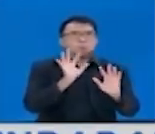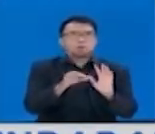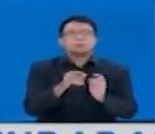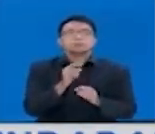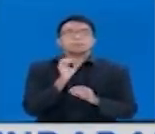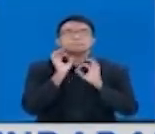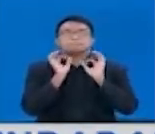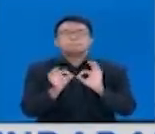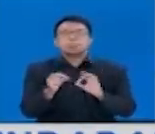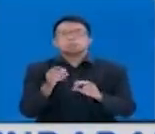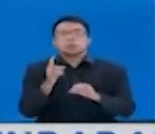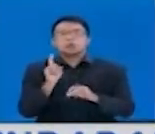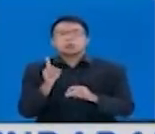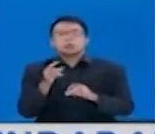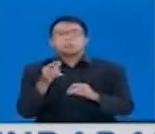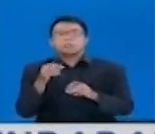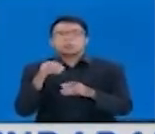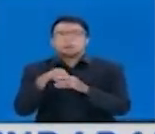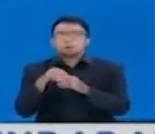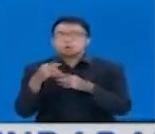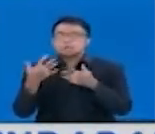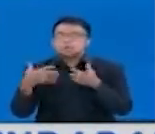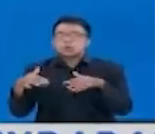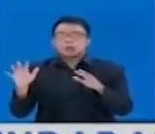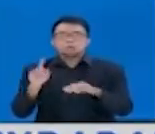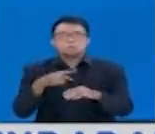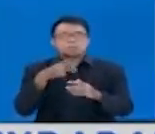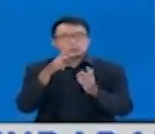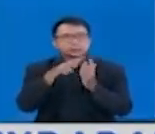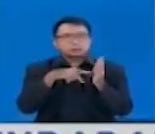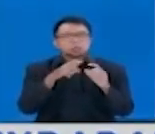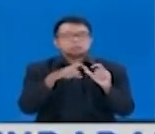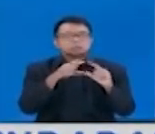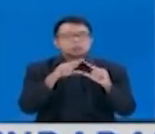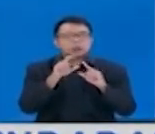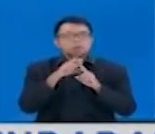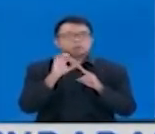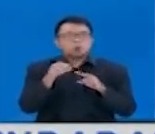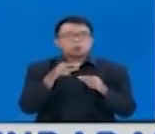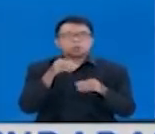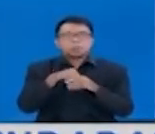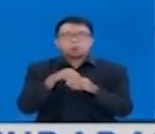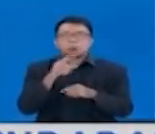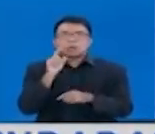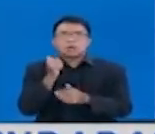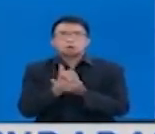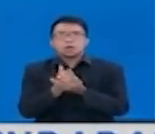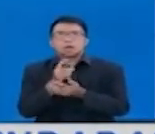ramai-ramai mengecek ATM untuk memastikan nominal saldo tabungan, serta ada yang memblokir rekening karena kehilangan uang.